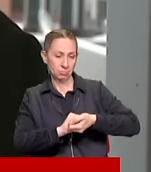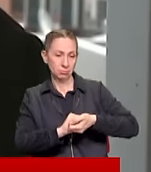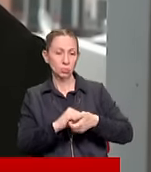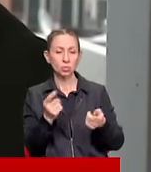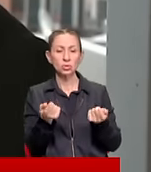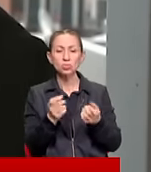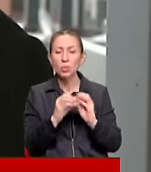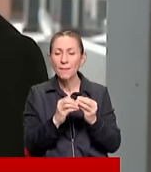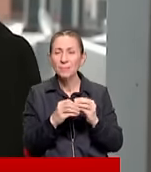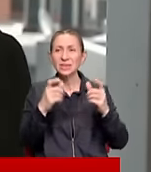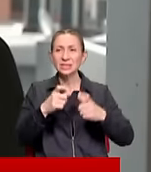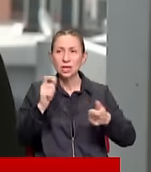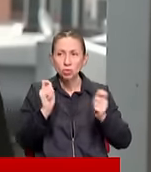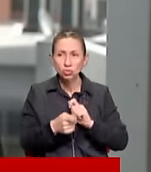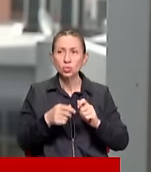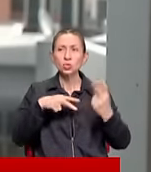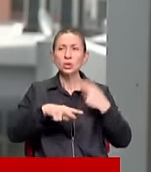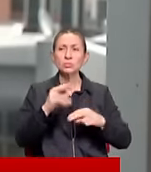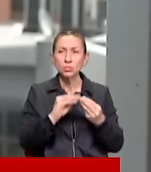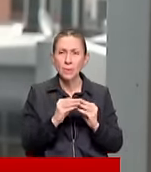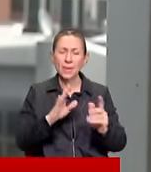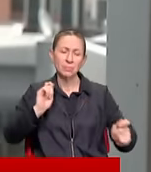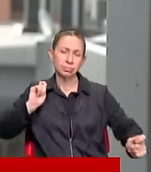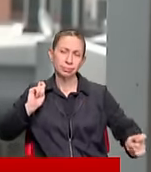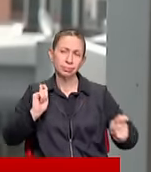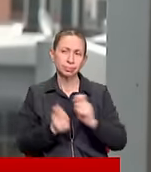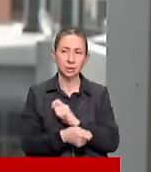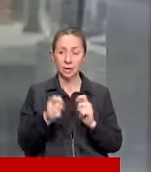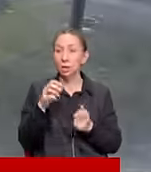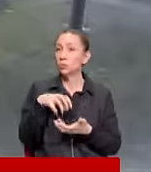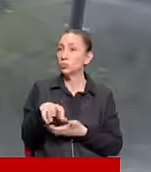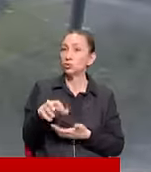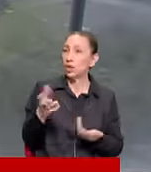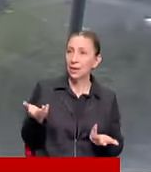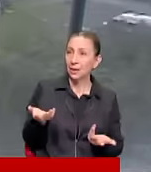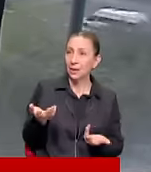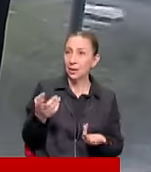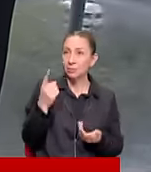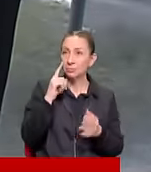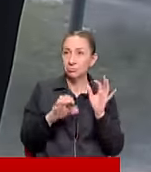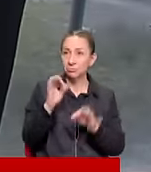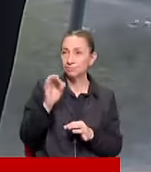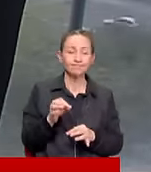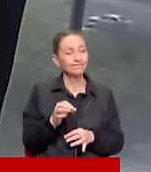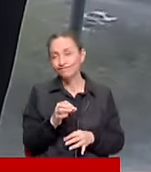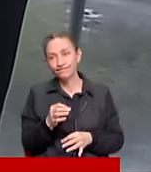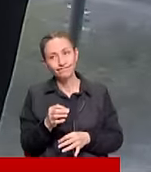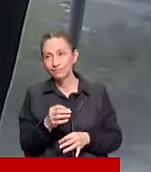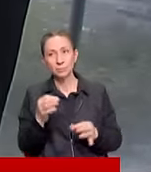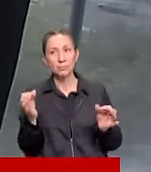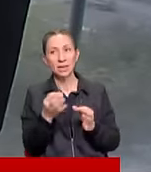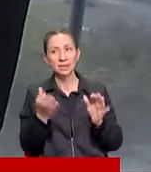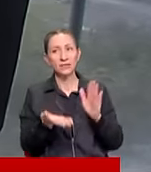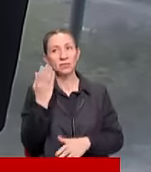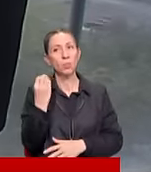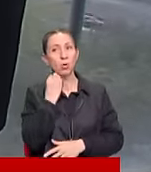Bu bütün kentsel dönüşümle ulaşım problemlerine kadar üstünden geleceğiz. Bütçe ne durumda acaba? Hiç ona bütçemiz bakabildiniz mi? Milyarın